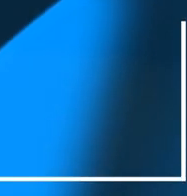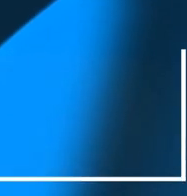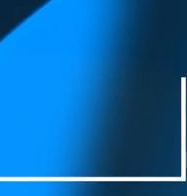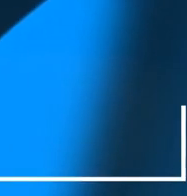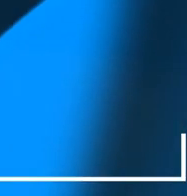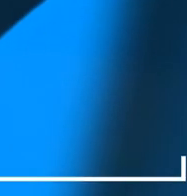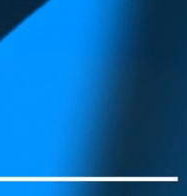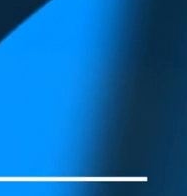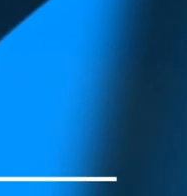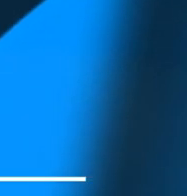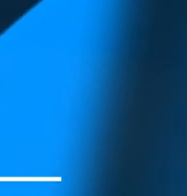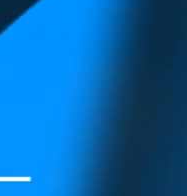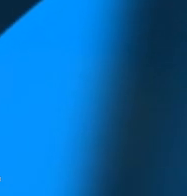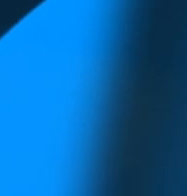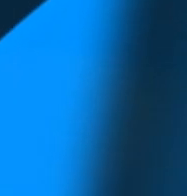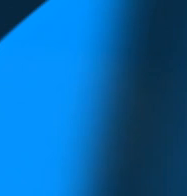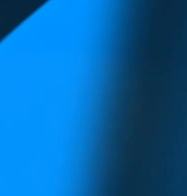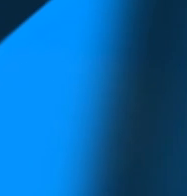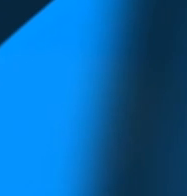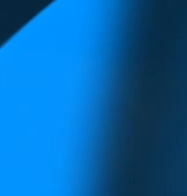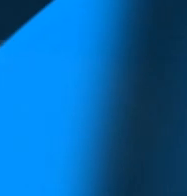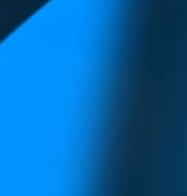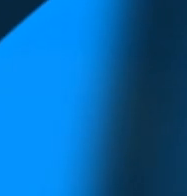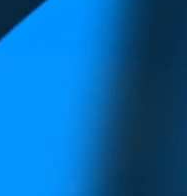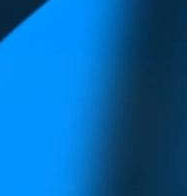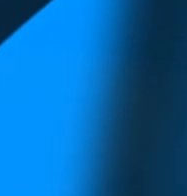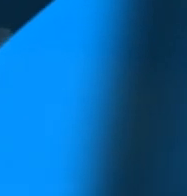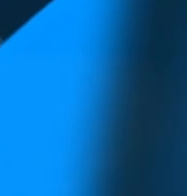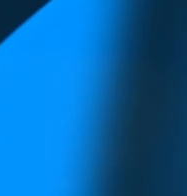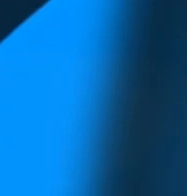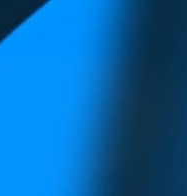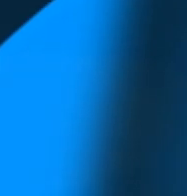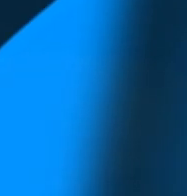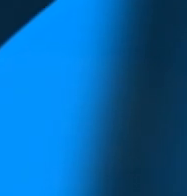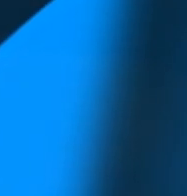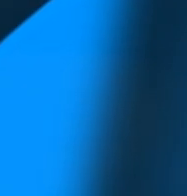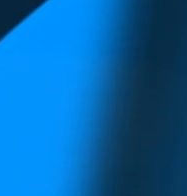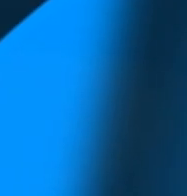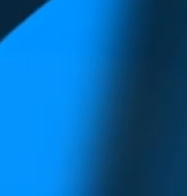අලුත් වීඩියෝ ගැන මුලින්ම දැනගන්න මෙම සීනුව ක්ලික් කරන්න.